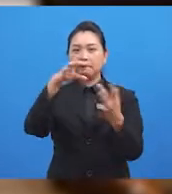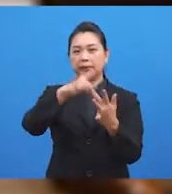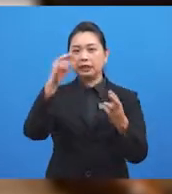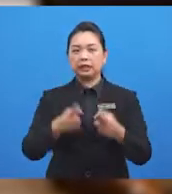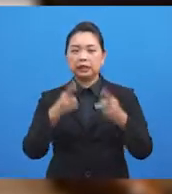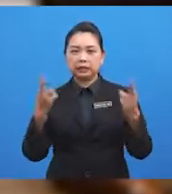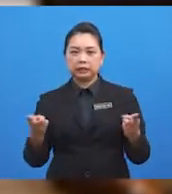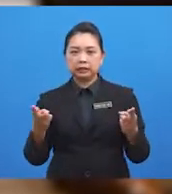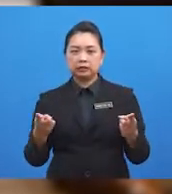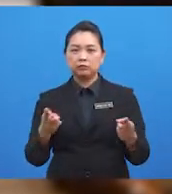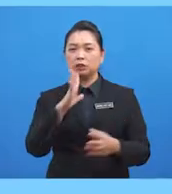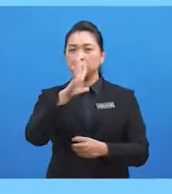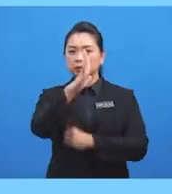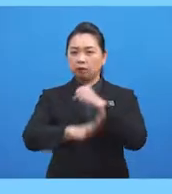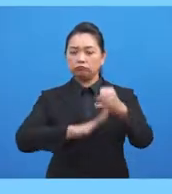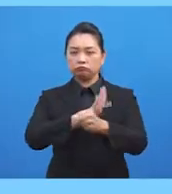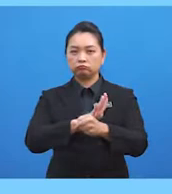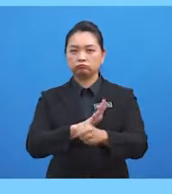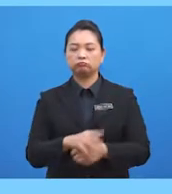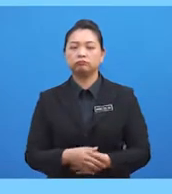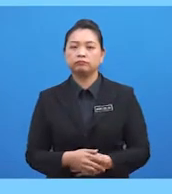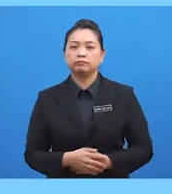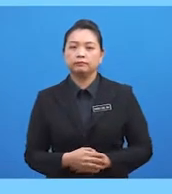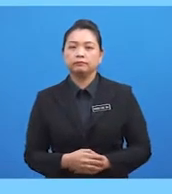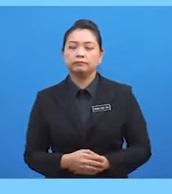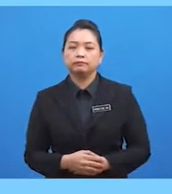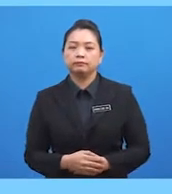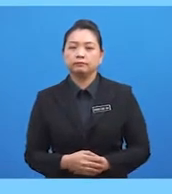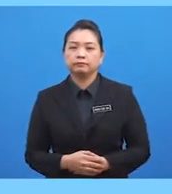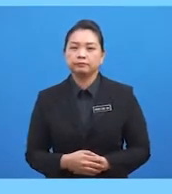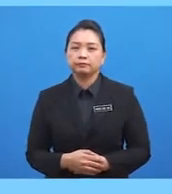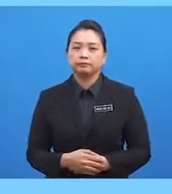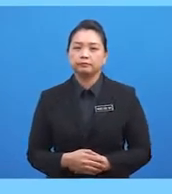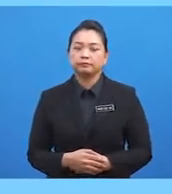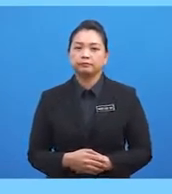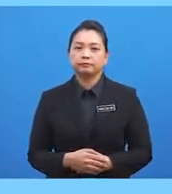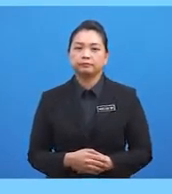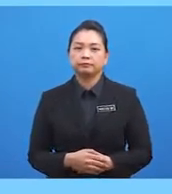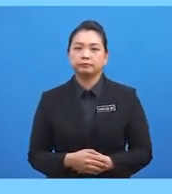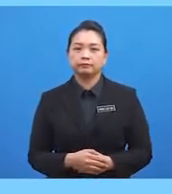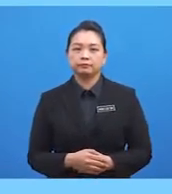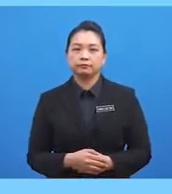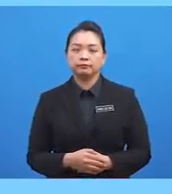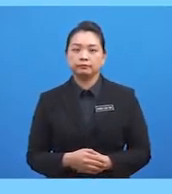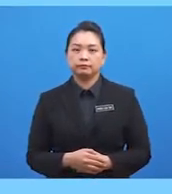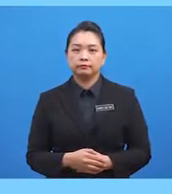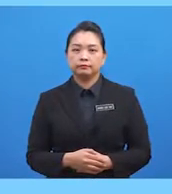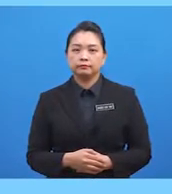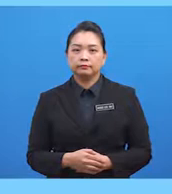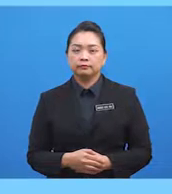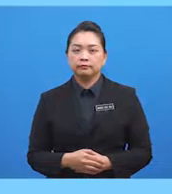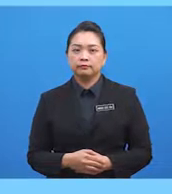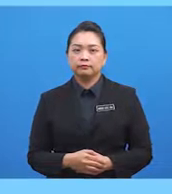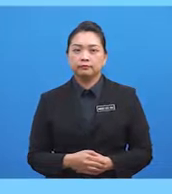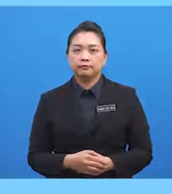tarikh berhentinya. Sekarang, siap sedia untuk menjawab soalan. Soalan pertama.